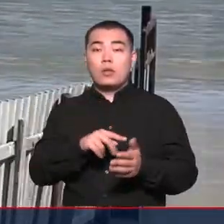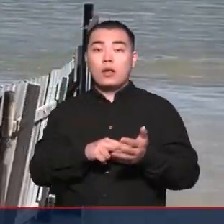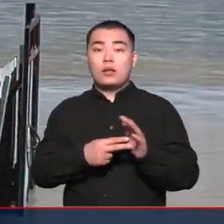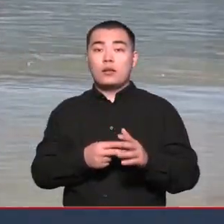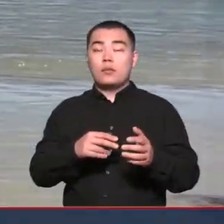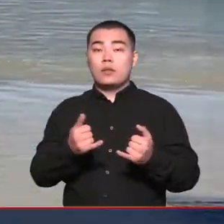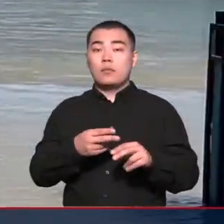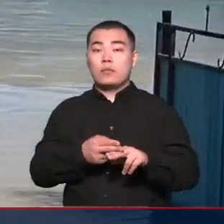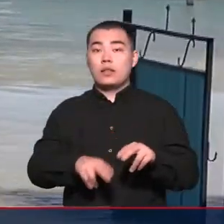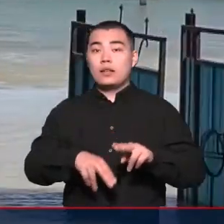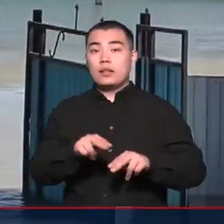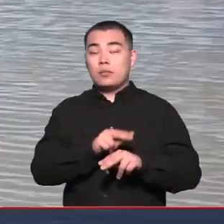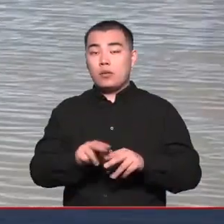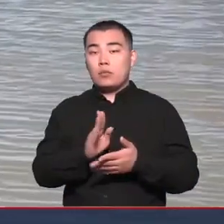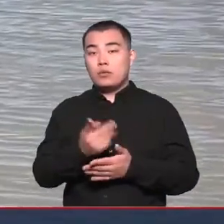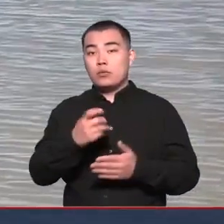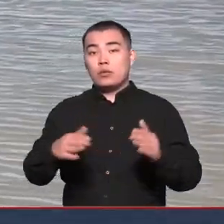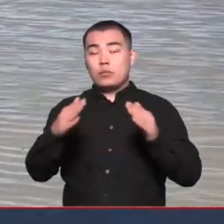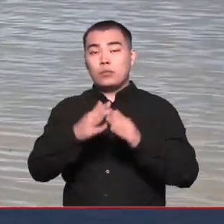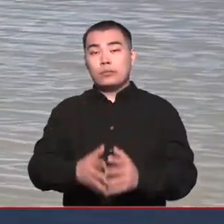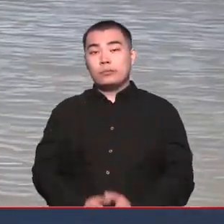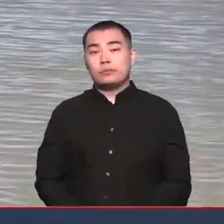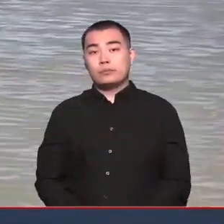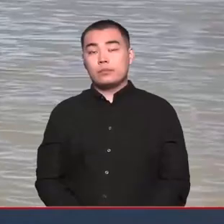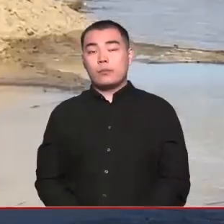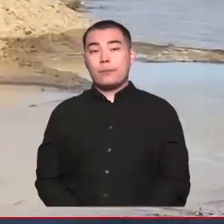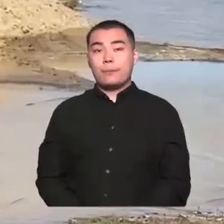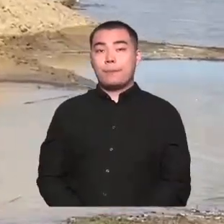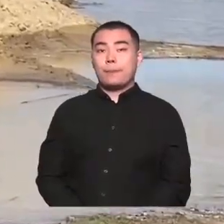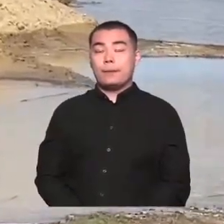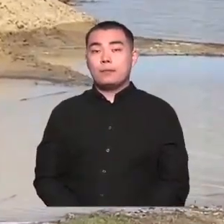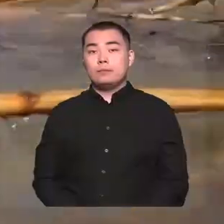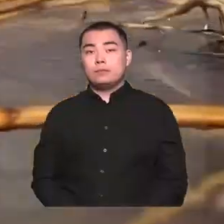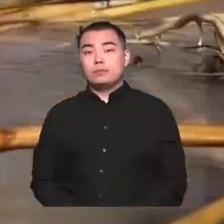отремонтировать 100 домов. Эльмира Ержанова, Азамат Кубегенов, Жибек Жола, Актюбинская область.